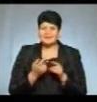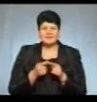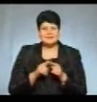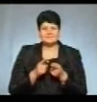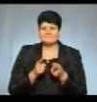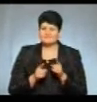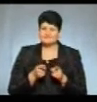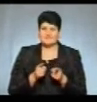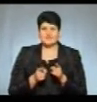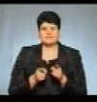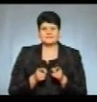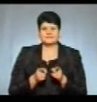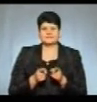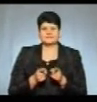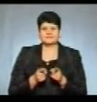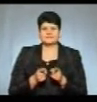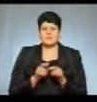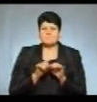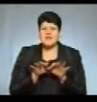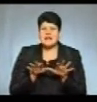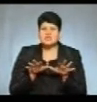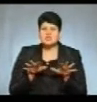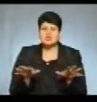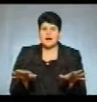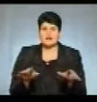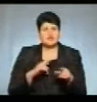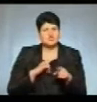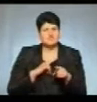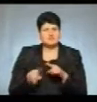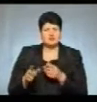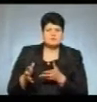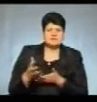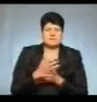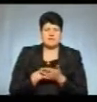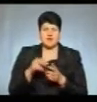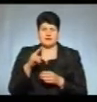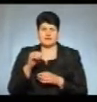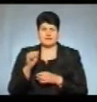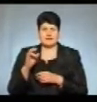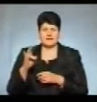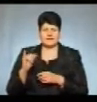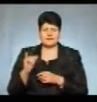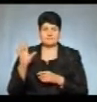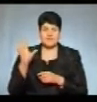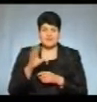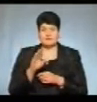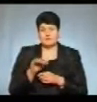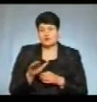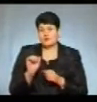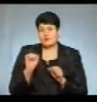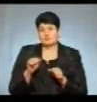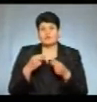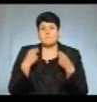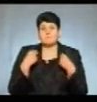дійсно така мережа, яка, ну, надзвичайно швидко може такі дані збирати, і всі вони можуть потім бути